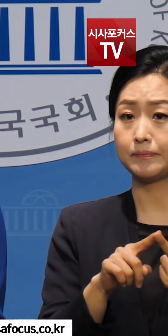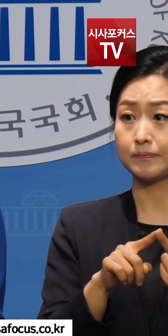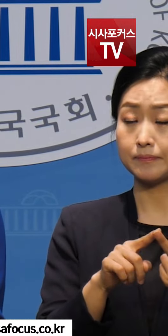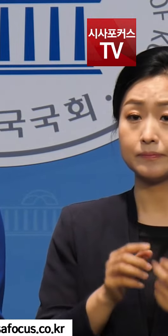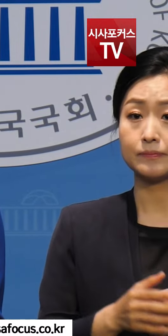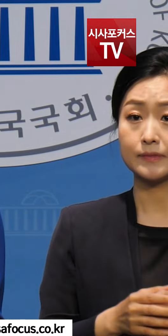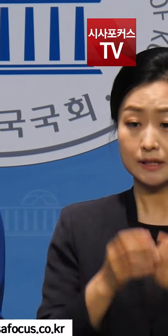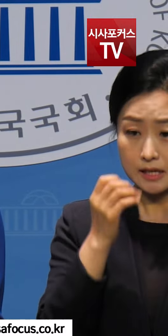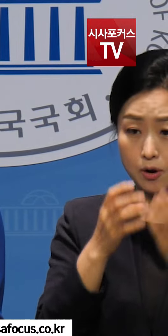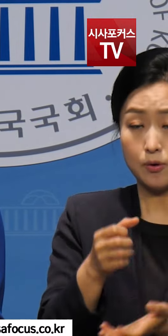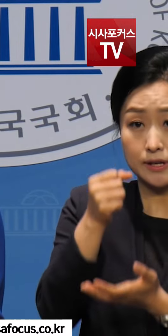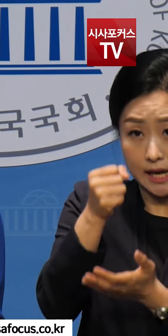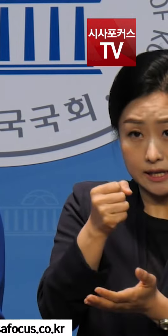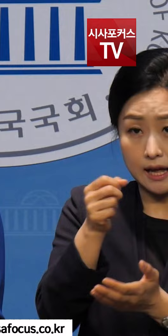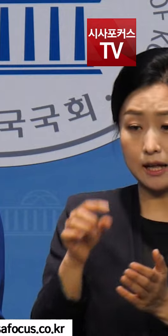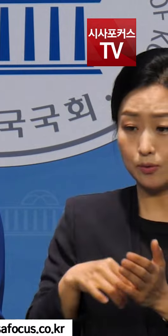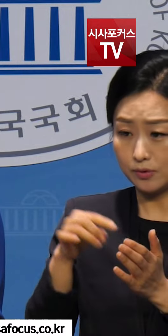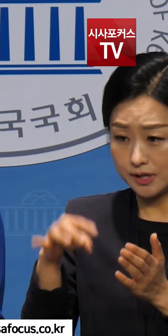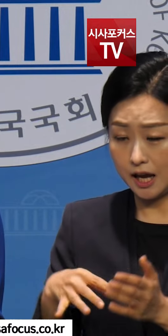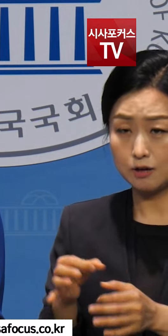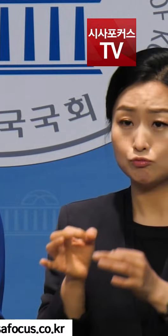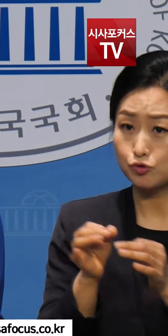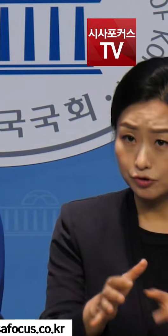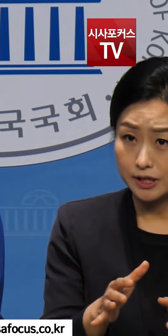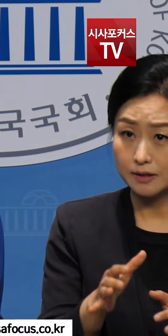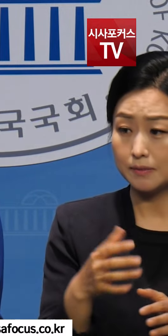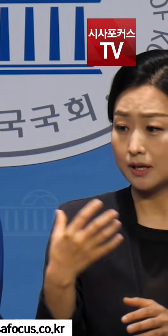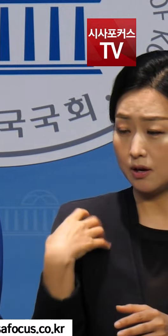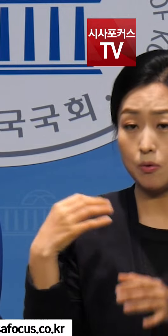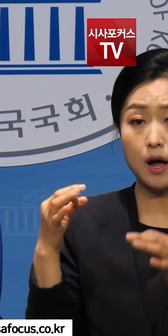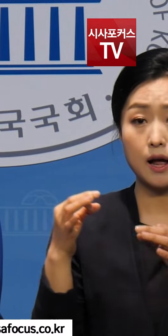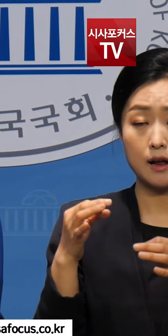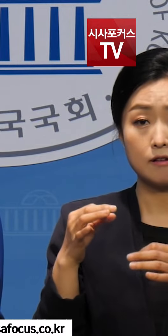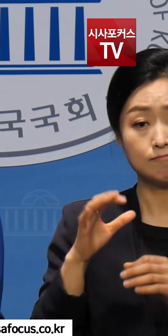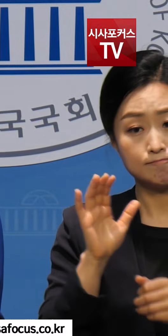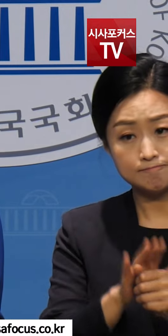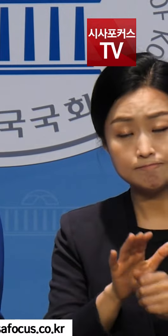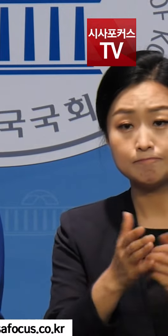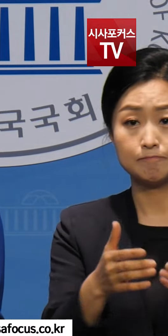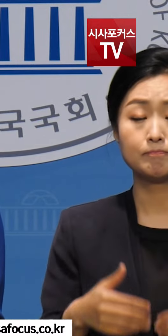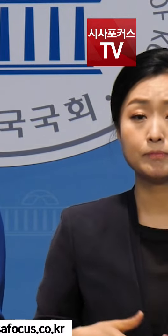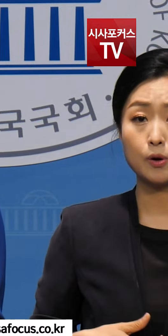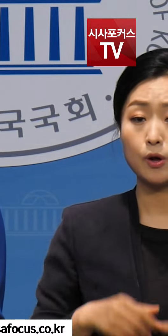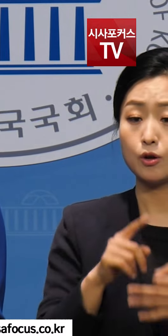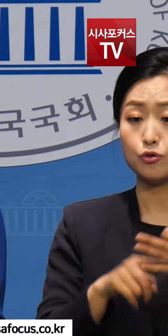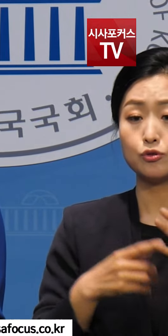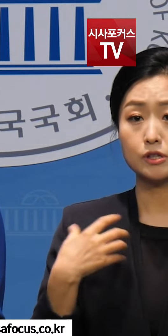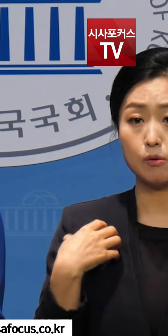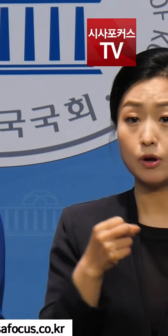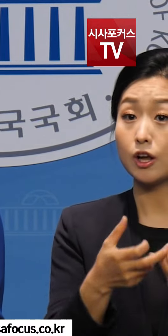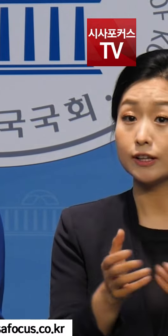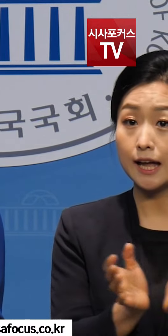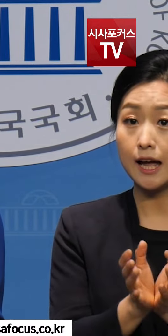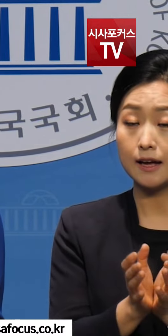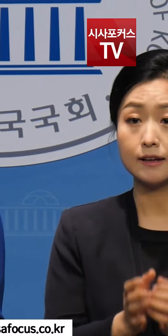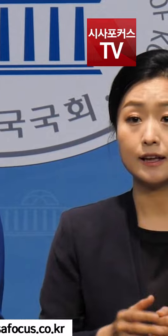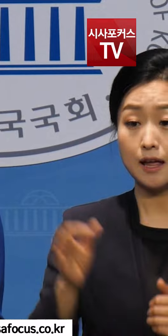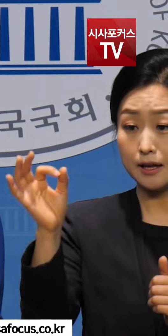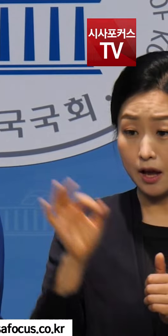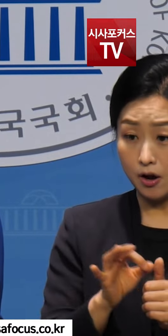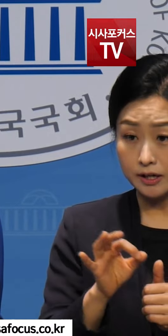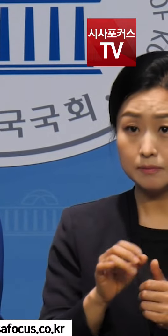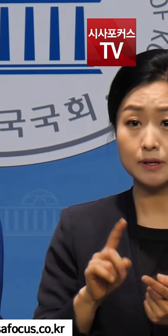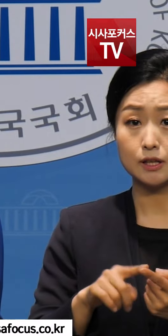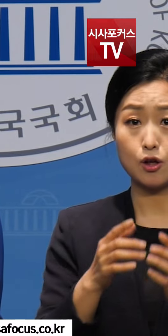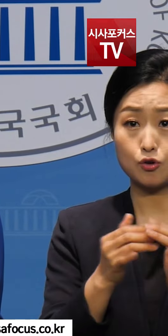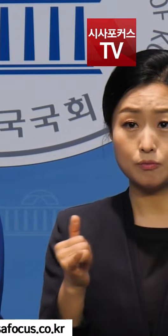세원 확보 국고 투입 등 국가의 재정 역할이 필요합니다 윤성 정부와 여당은 연금